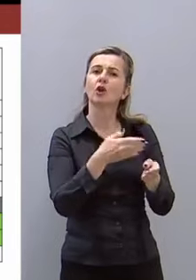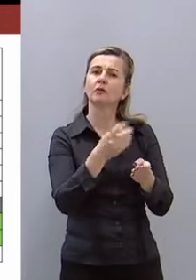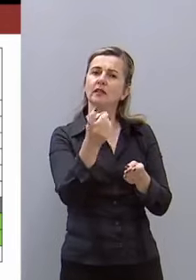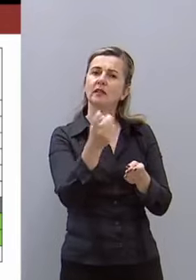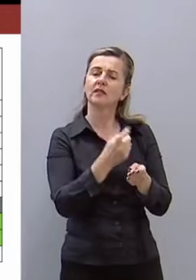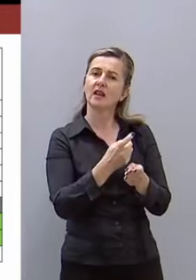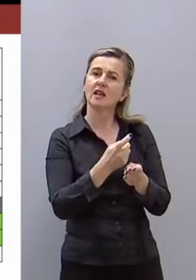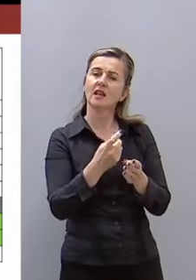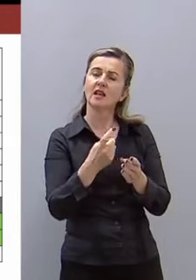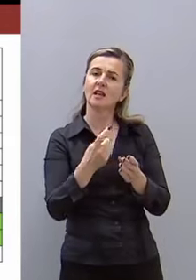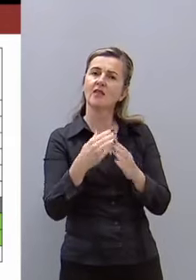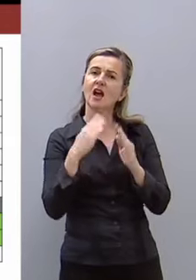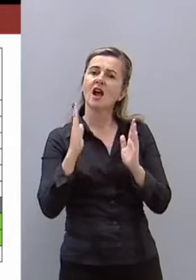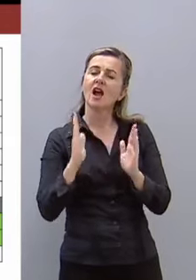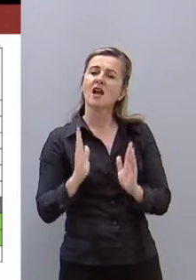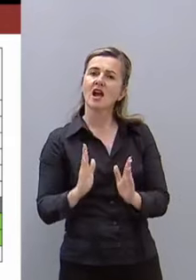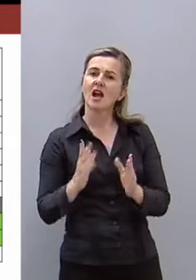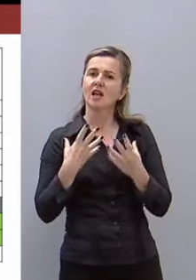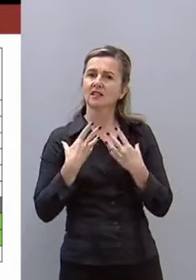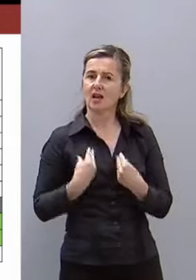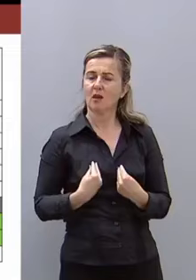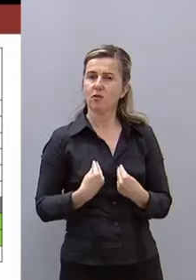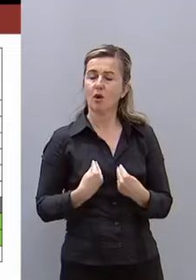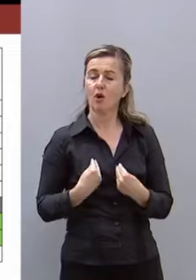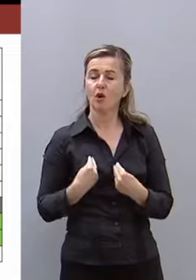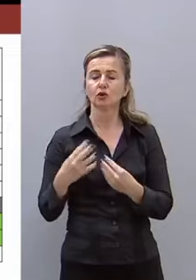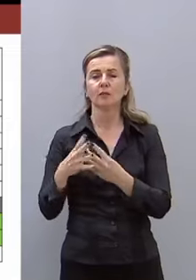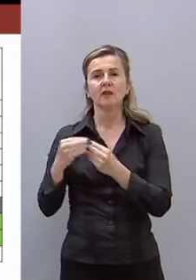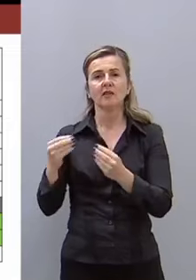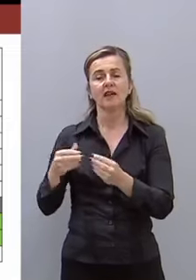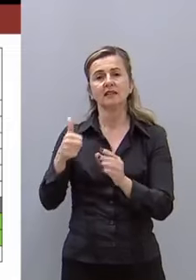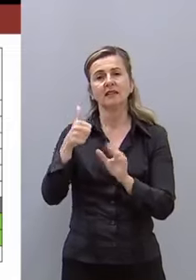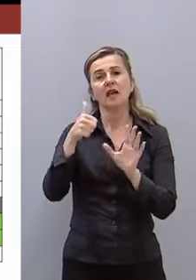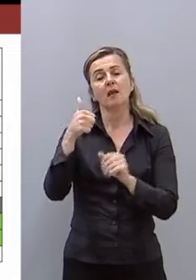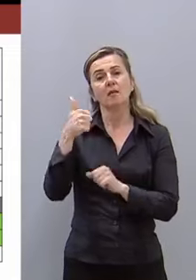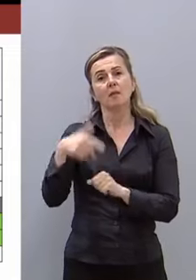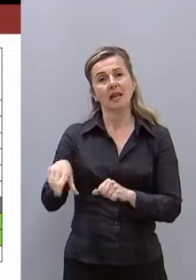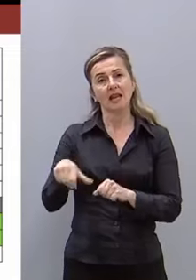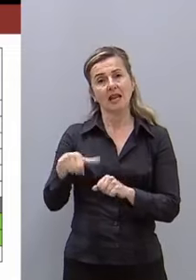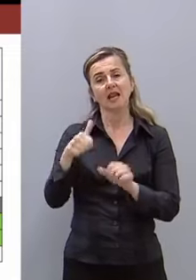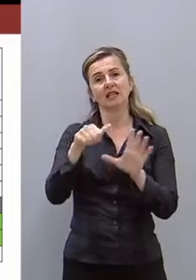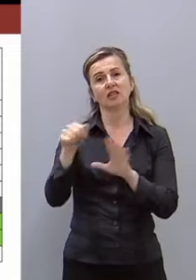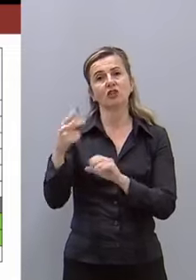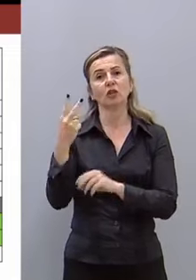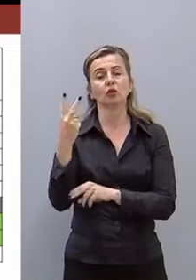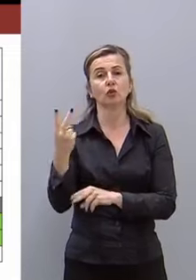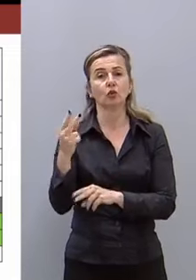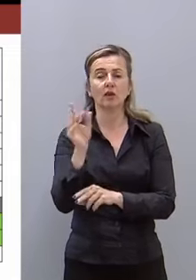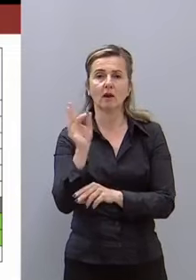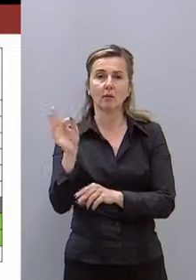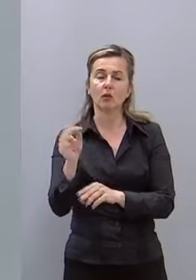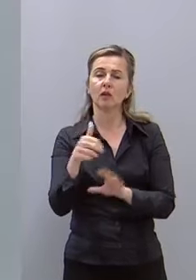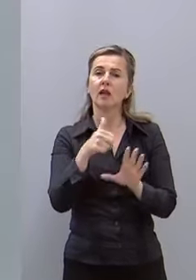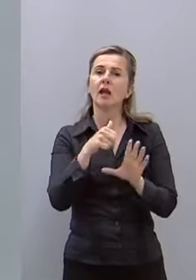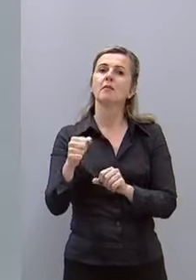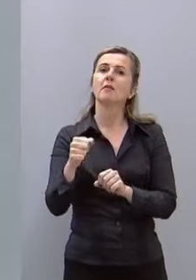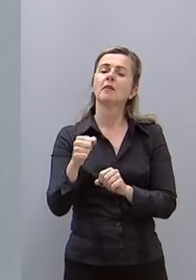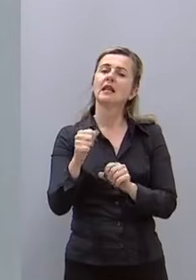dandy una rsa e sono stati effettuati 1602 tamponi di cui 1110 dall'azienda